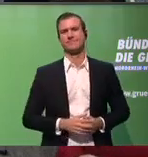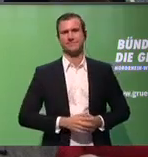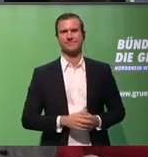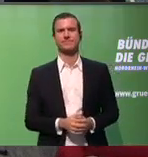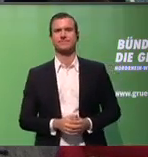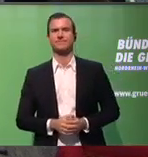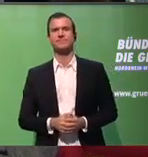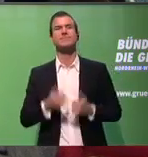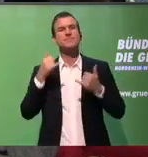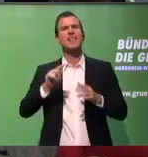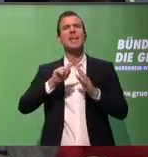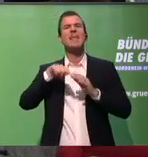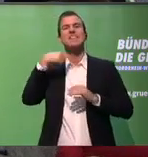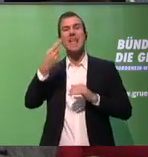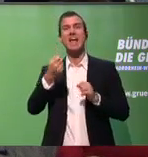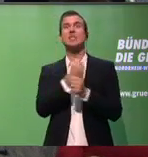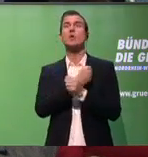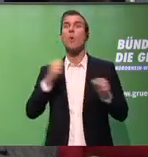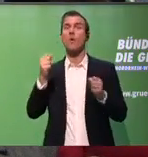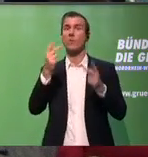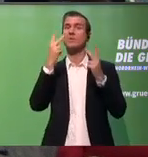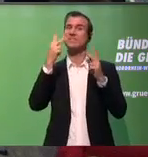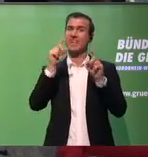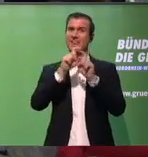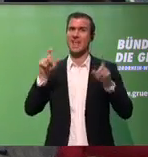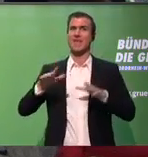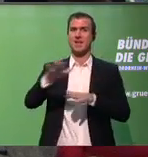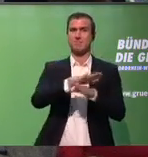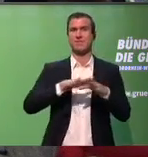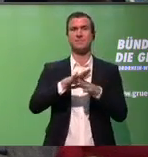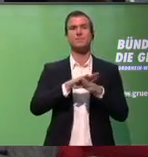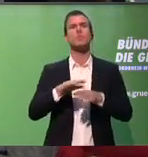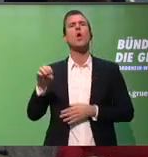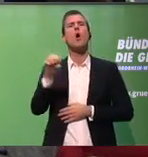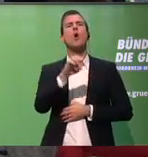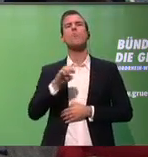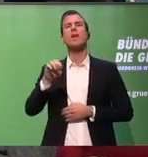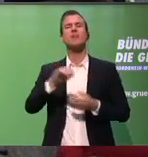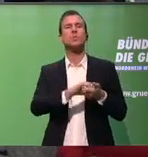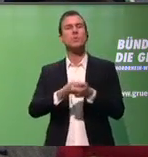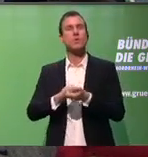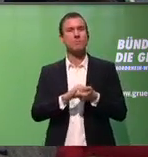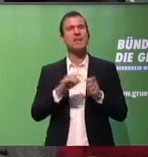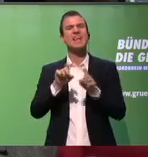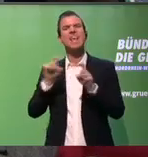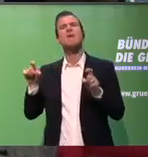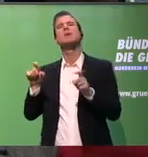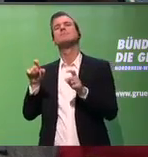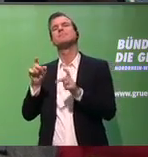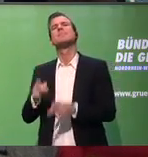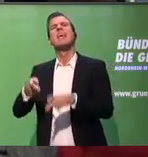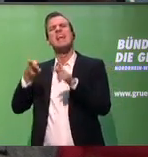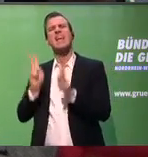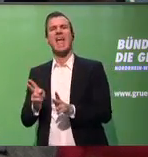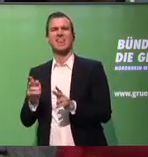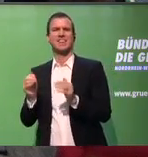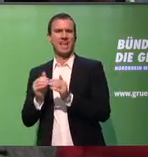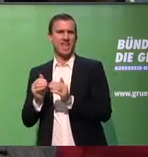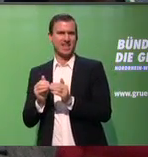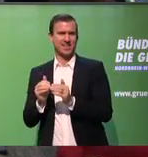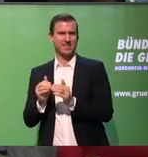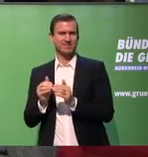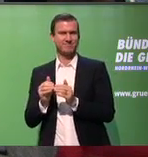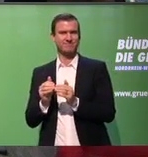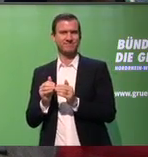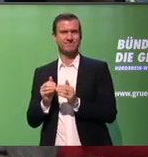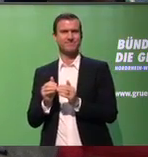Wir kommen zum nächsten großen, wichtigen Themenbereich der Europäischen Union, zum Thema Gerechtigkeit. Auch hier werden wir